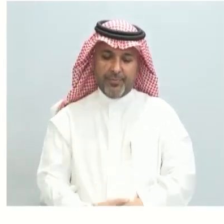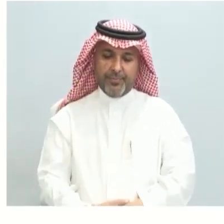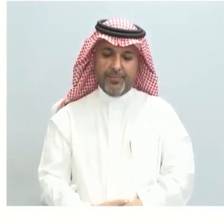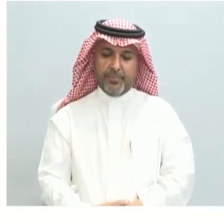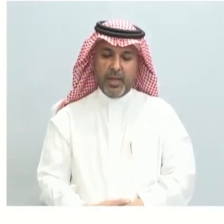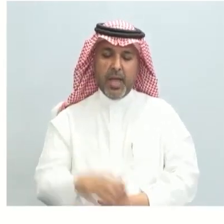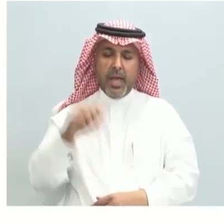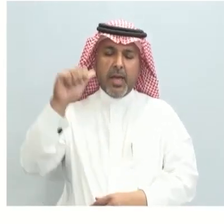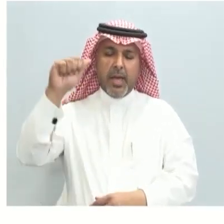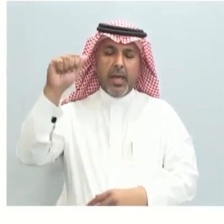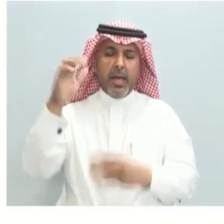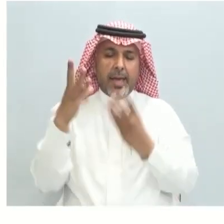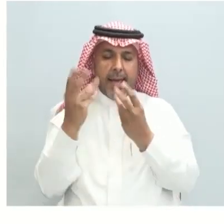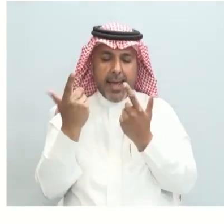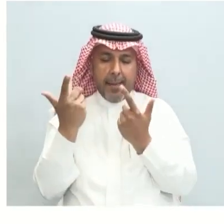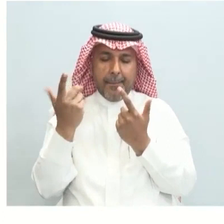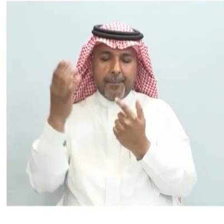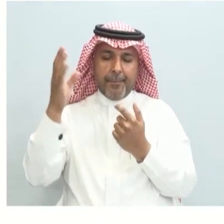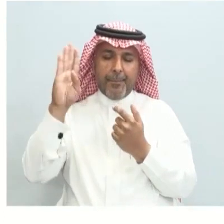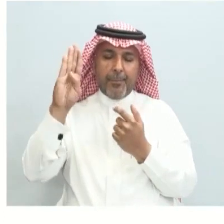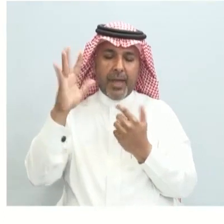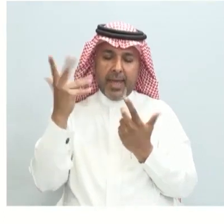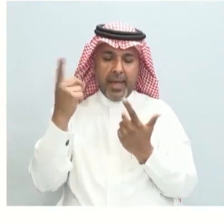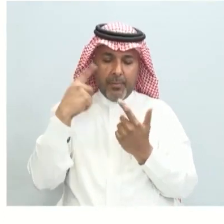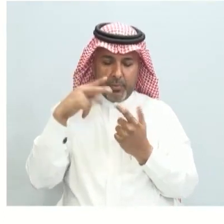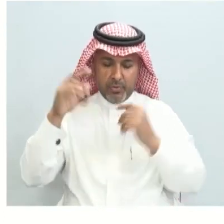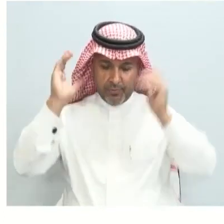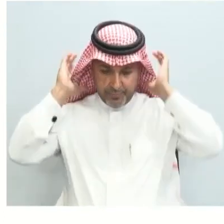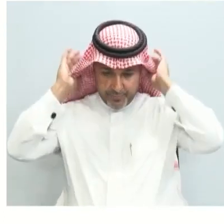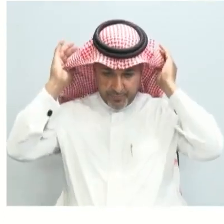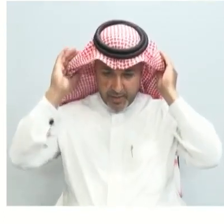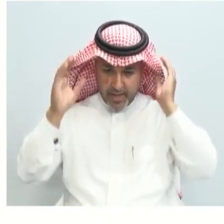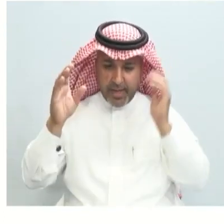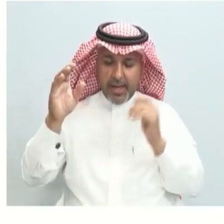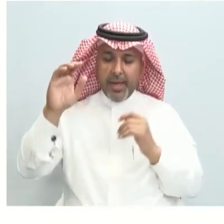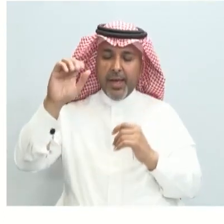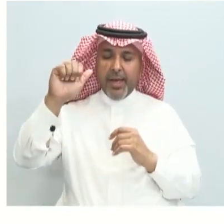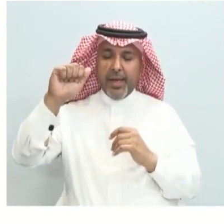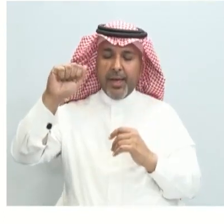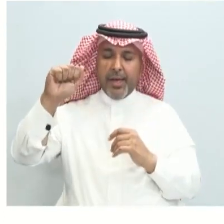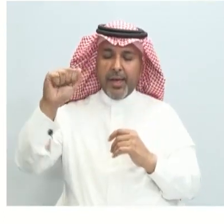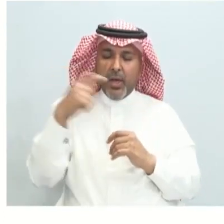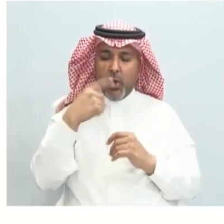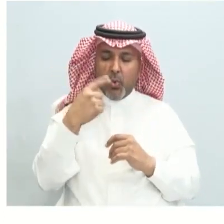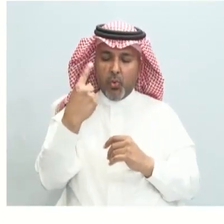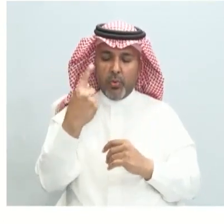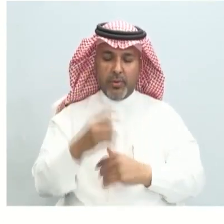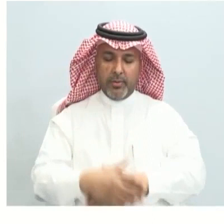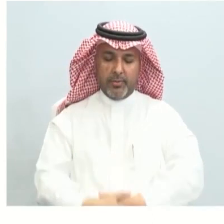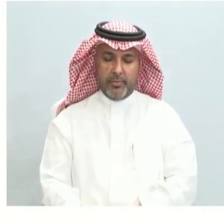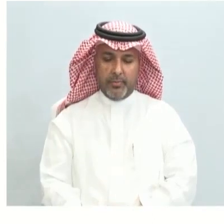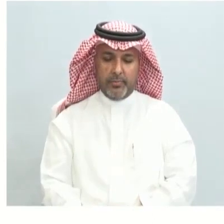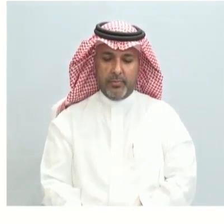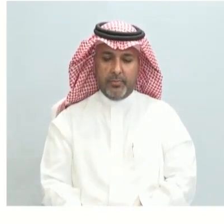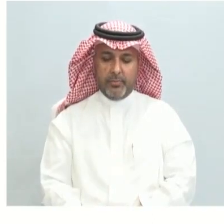إيه وكم البي. بالنسبة للإيه معطى اللي هو يساوي واحد لأنه قال لي هنا إيش؟ قال لك هنا